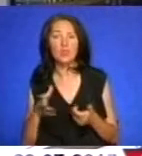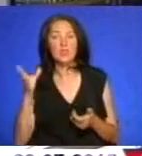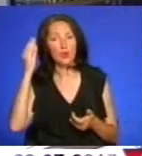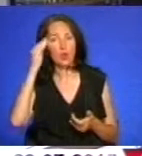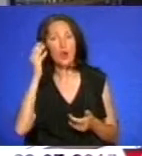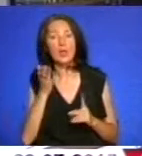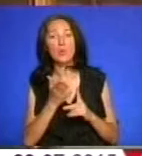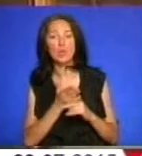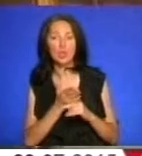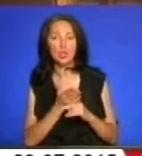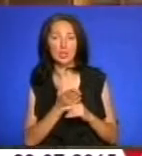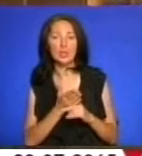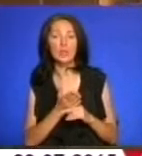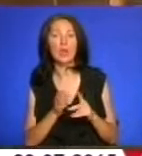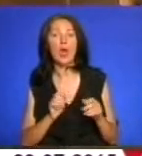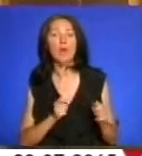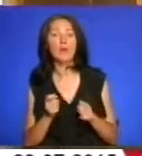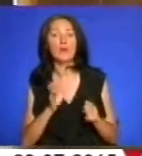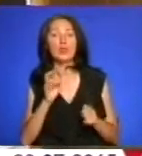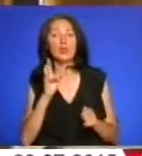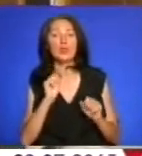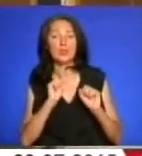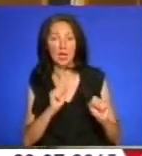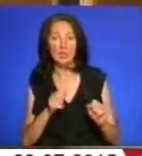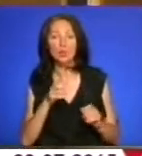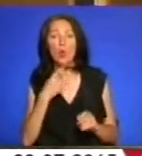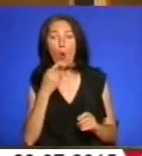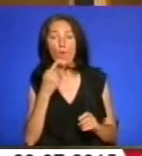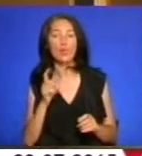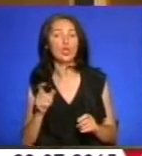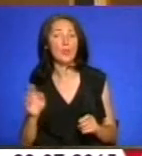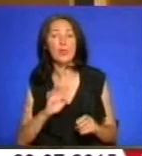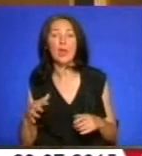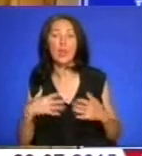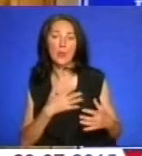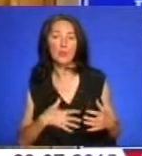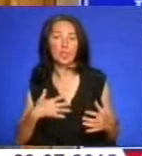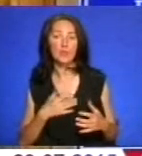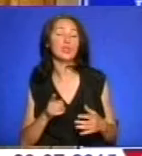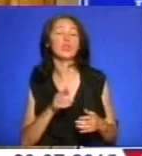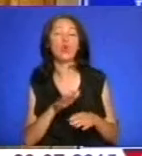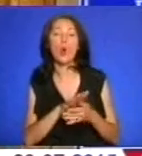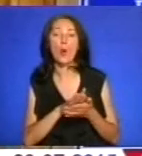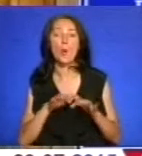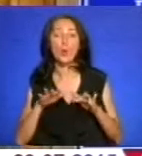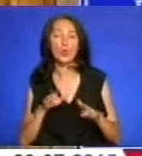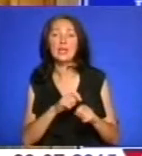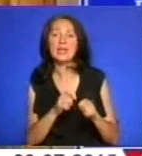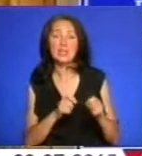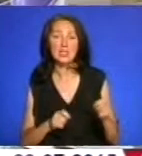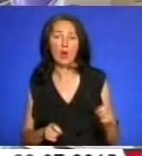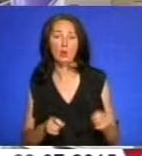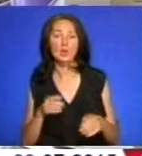врахуванням субсидій. В управлінні соціального захисту закликають людей не панікувати через те, що процес затримується. Фахівці,